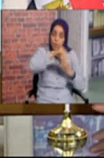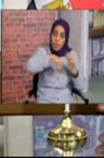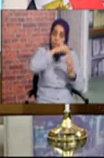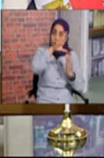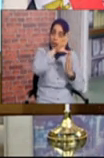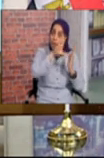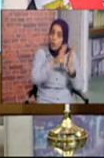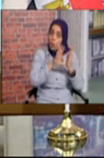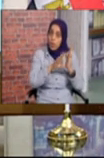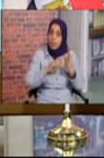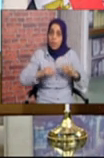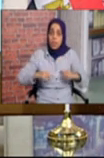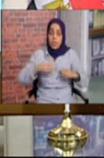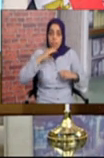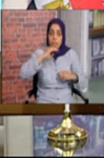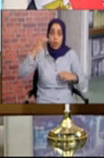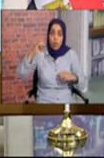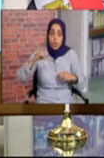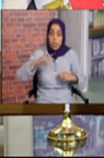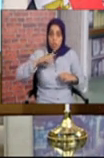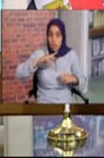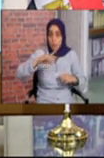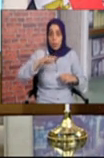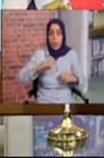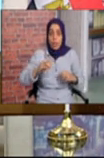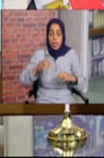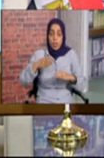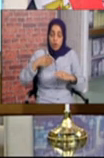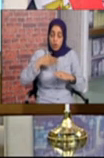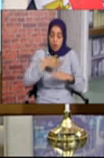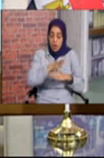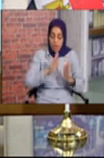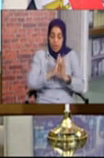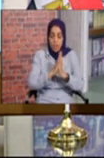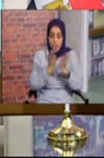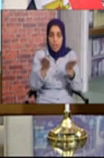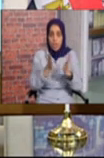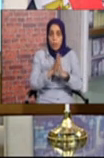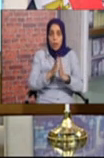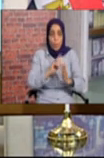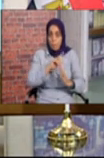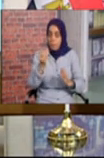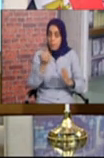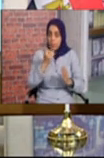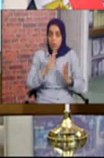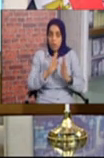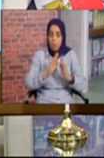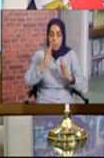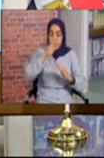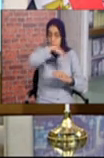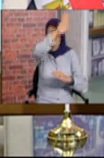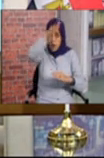العشوائيات. سيادة الرئيس زي يقول لك إيه، أنا شقيت الجبل، ما بقاش في حاجة اسمها جبل، ما عندهاش مستحيل